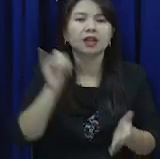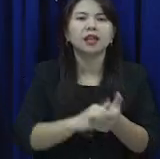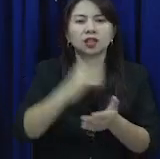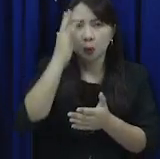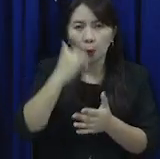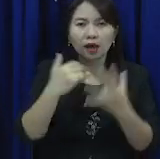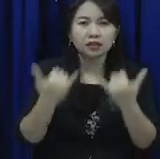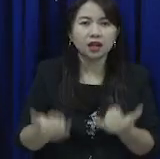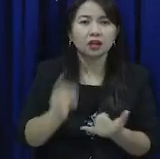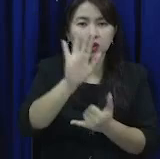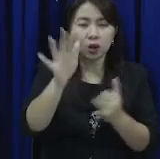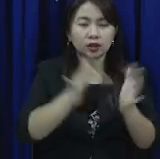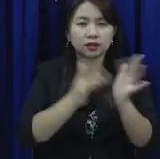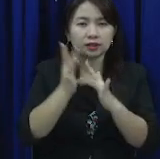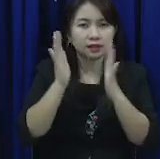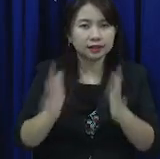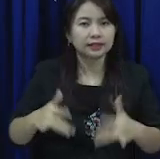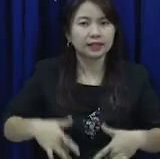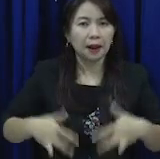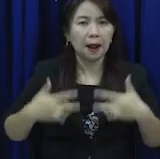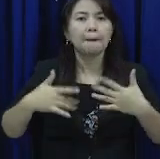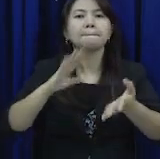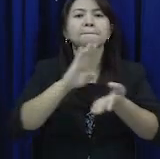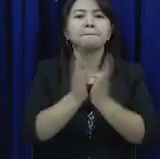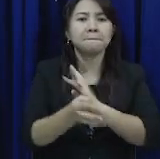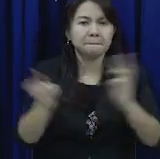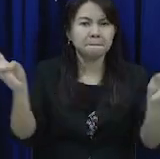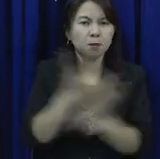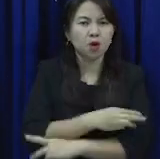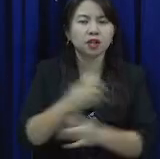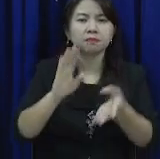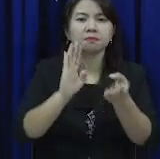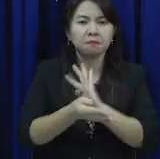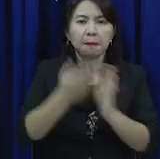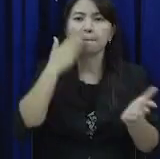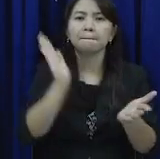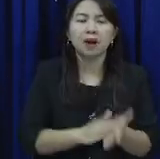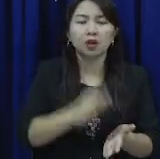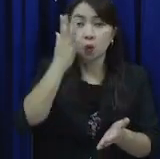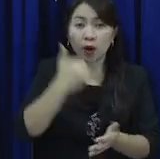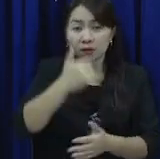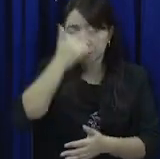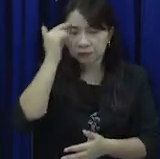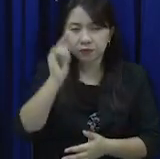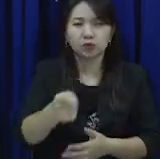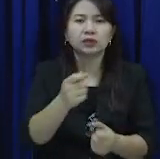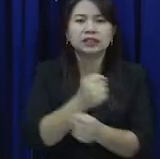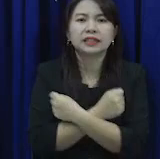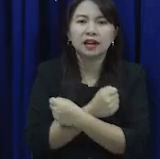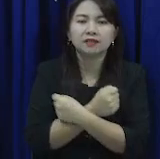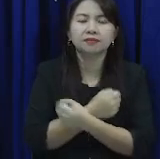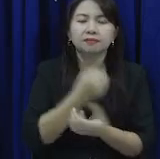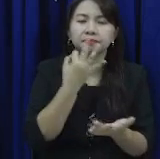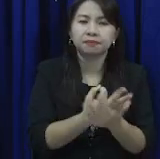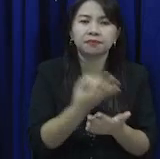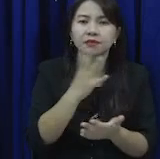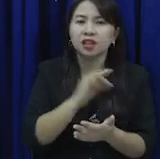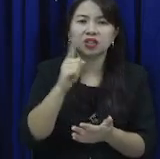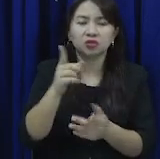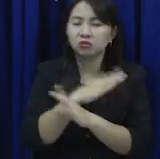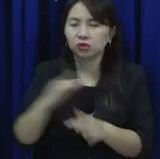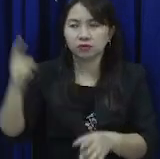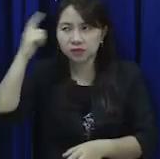Kristiyano mo Bakit dahil sa kamamahal mo napamahal ka doon dahil sa hindi mo na kinonsider ang purpose sa buhay mo